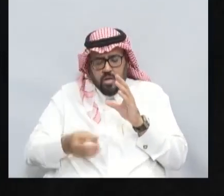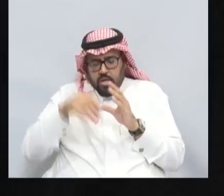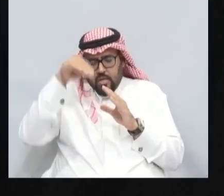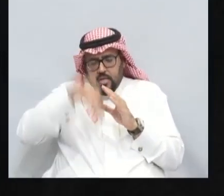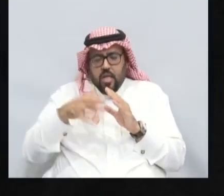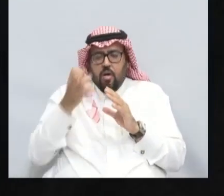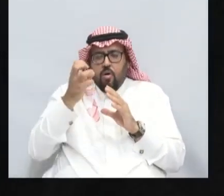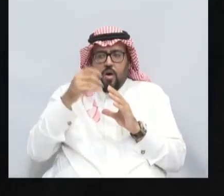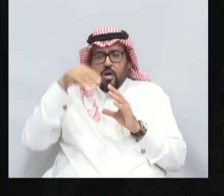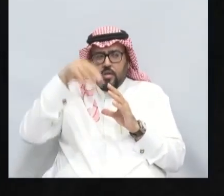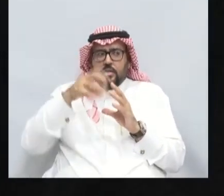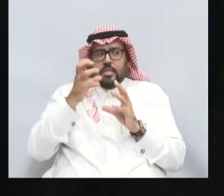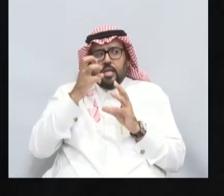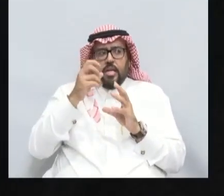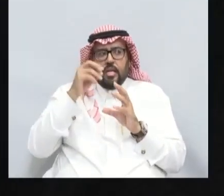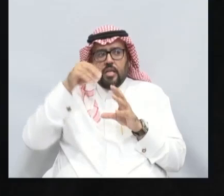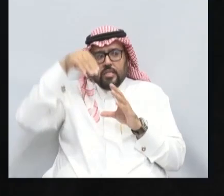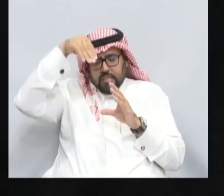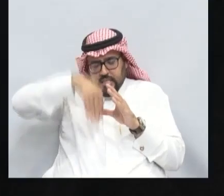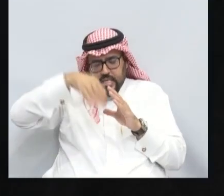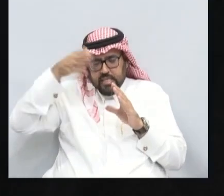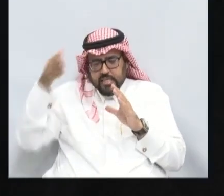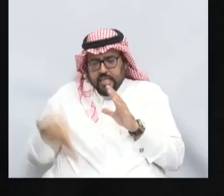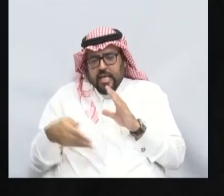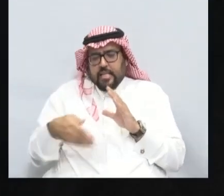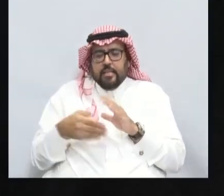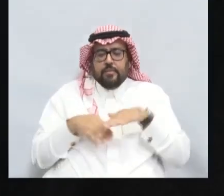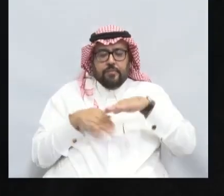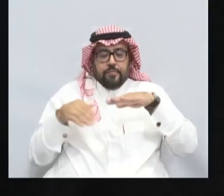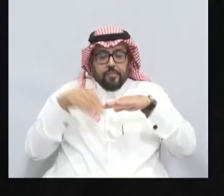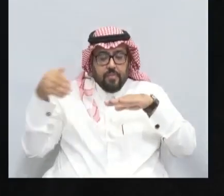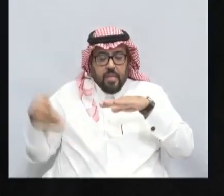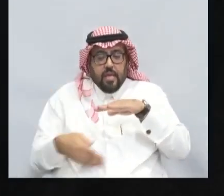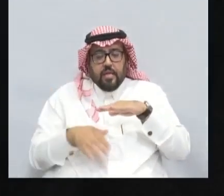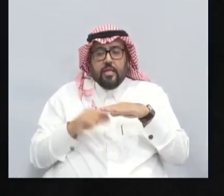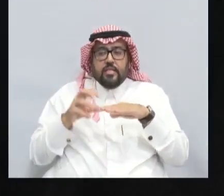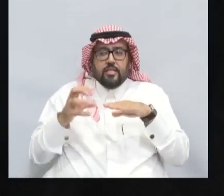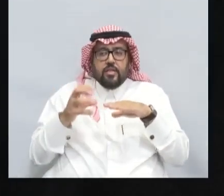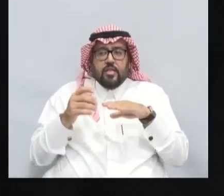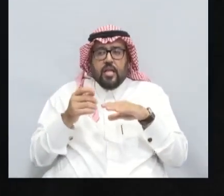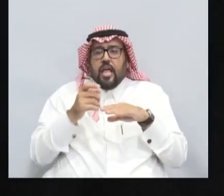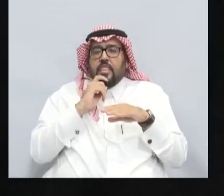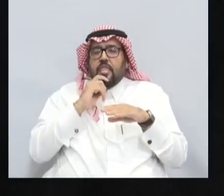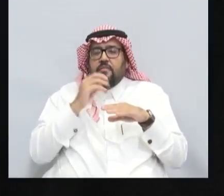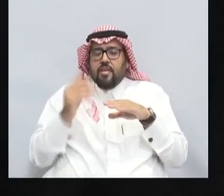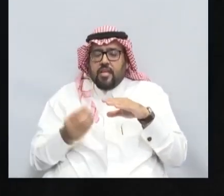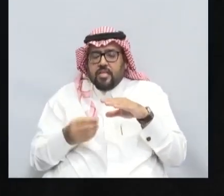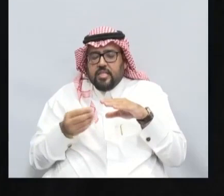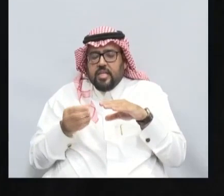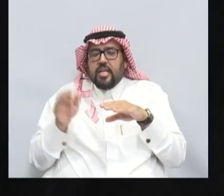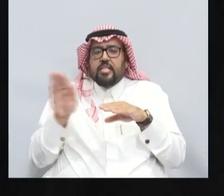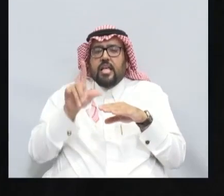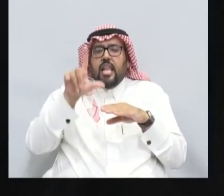أسفل. هذه الصخور كثيرة الكثافة تغوص إلى أسفل، بينما عندما الصخور تحتوي على نسبة قليلة من